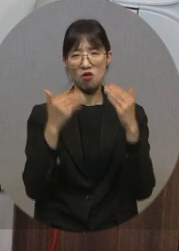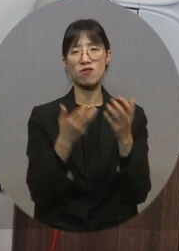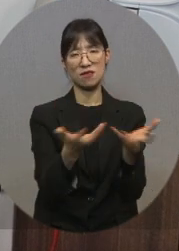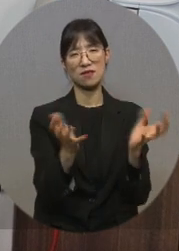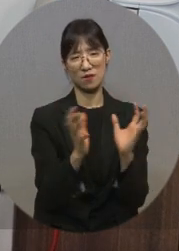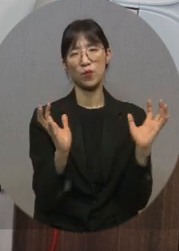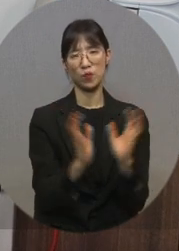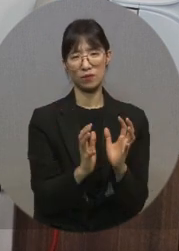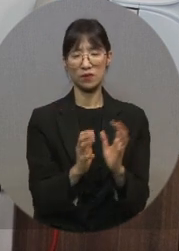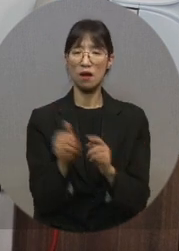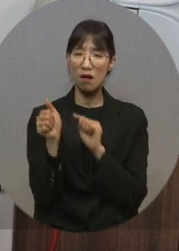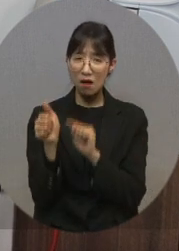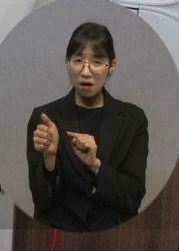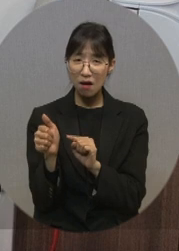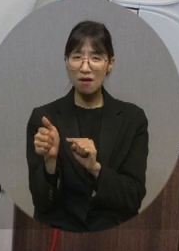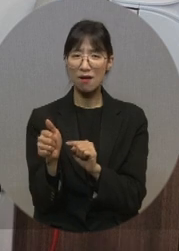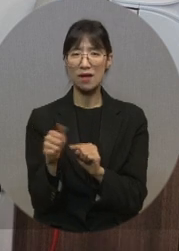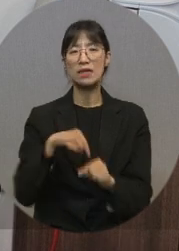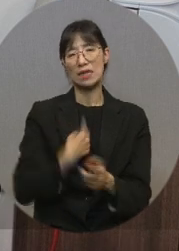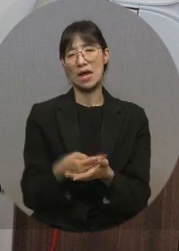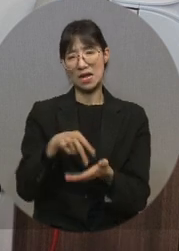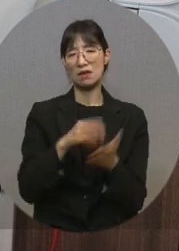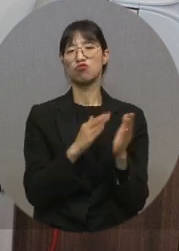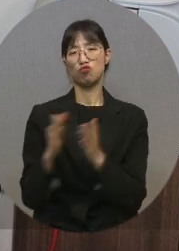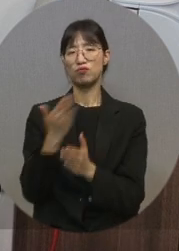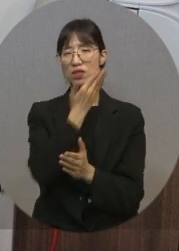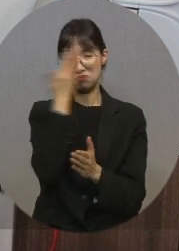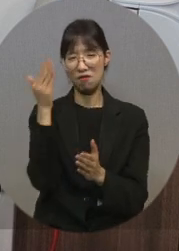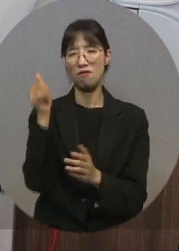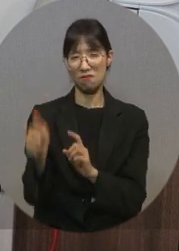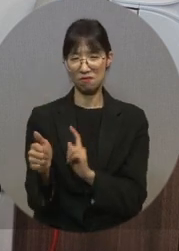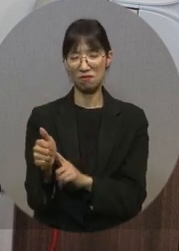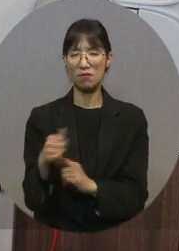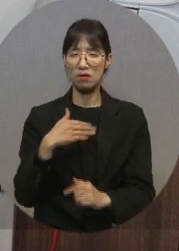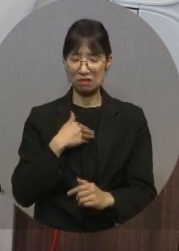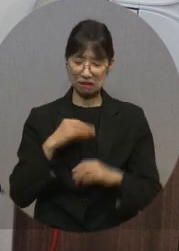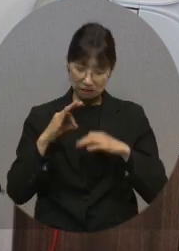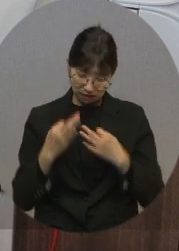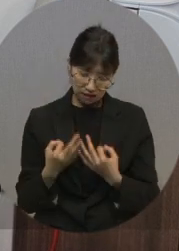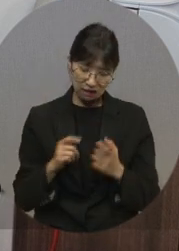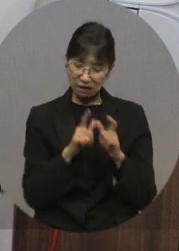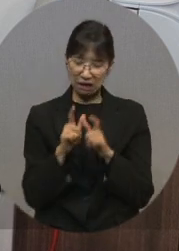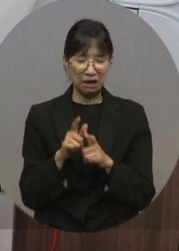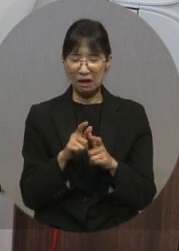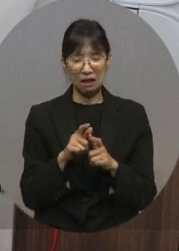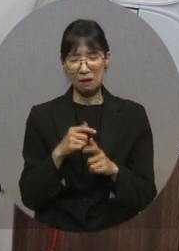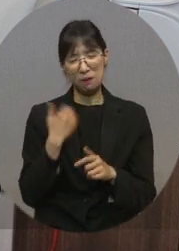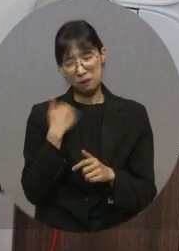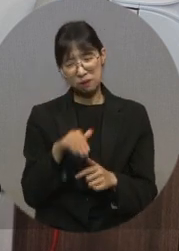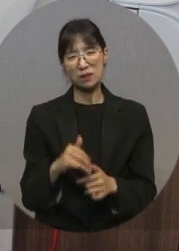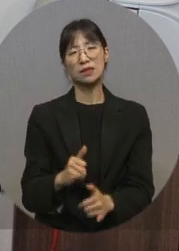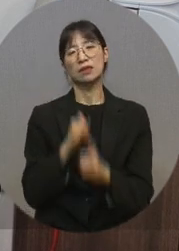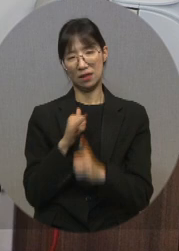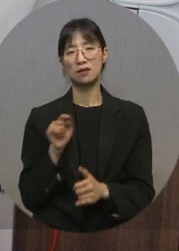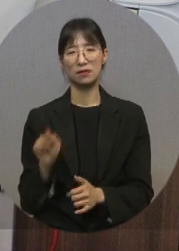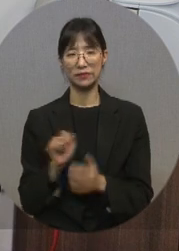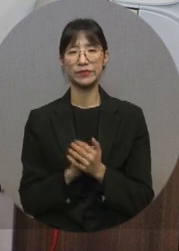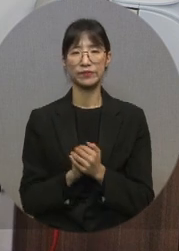사실 그 청년은 자립준비 청년이었는데요. 자기 삶을 비관해서 자살을 했던 이야기였습니다.